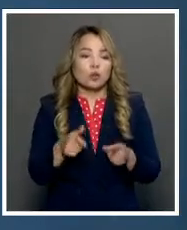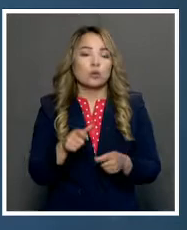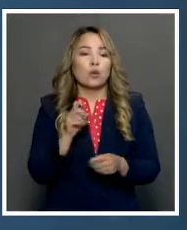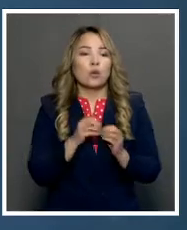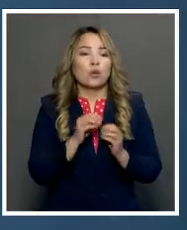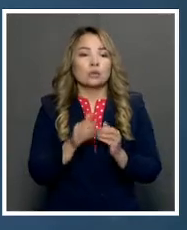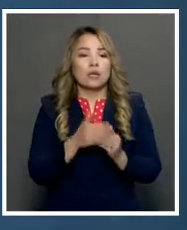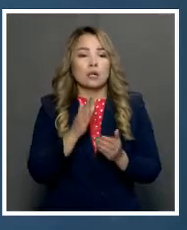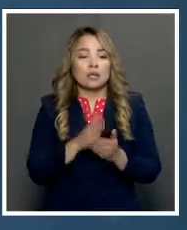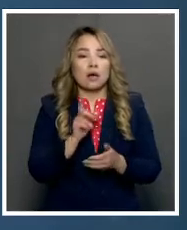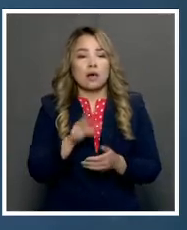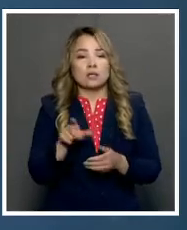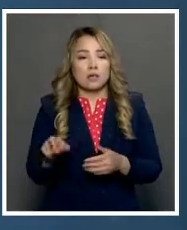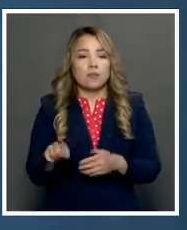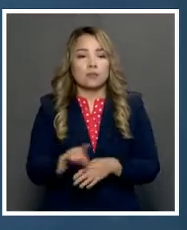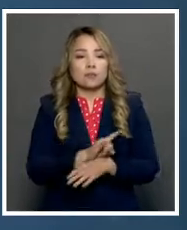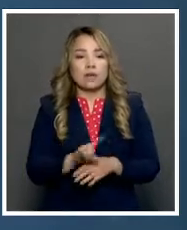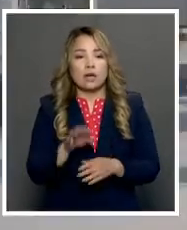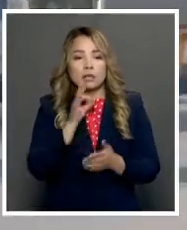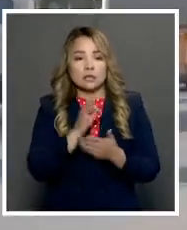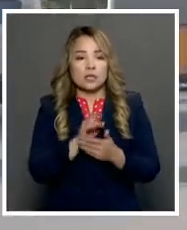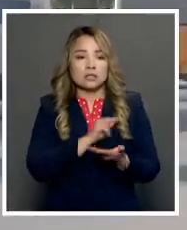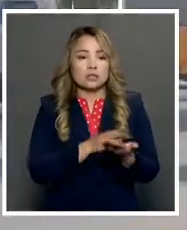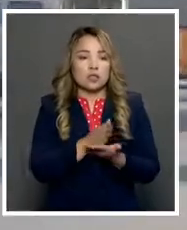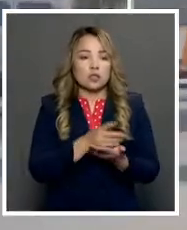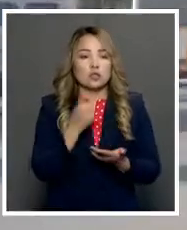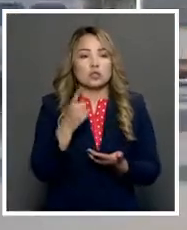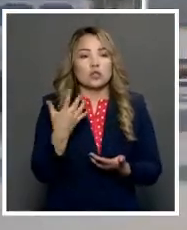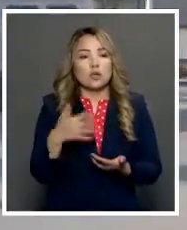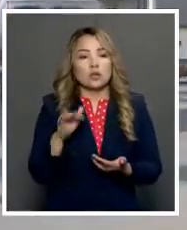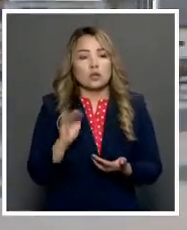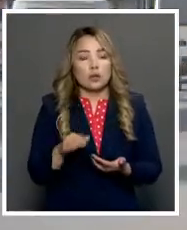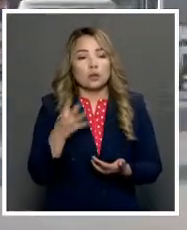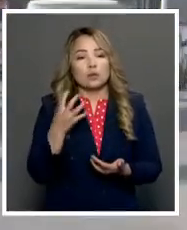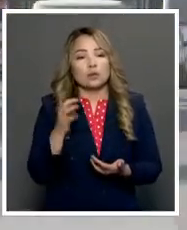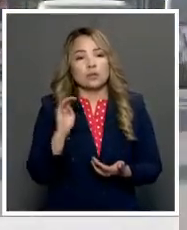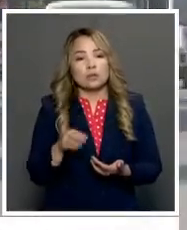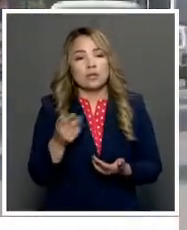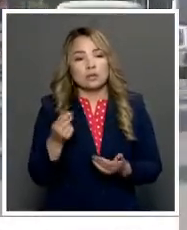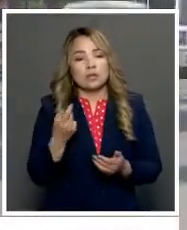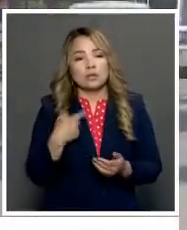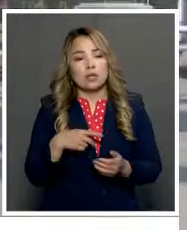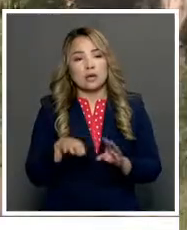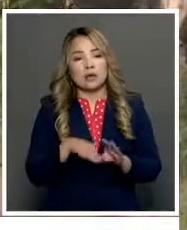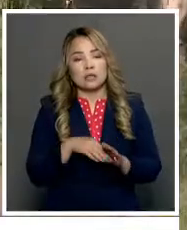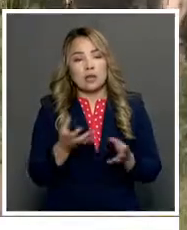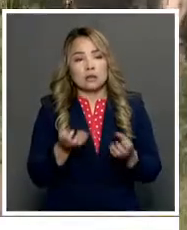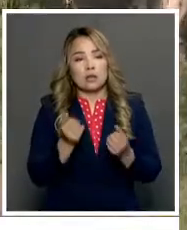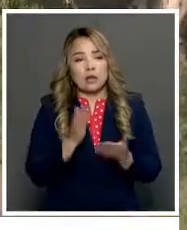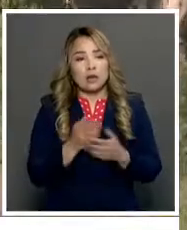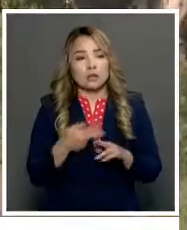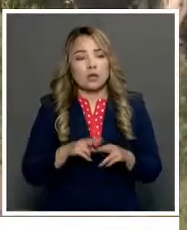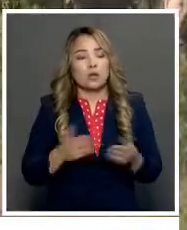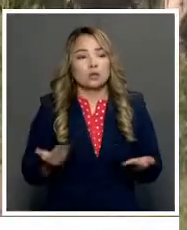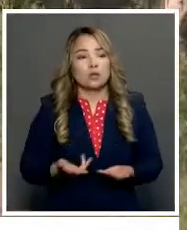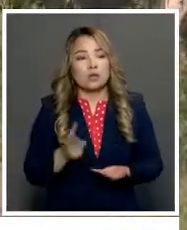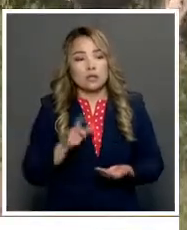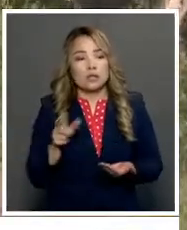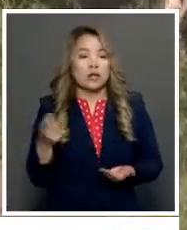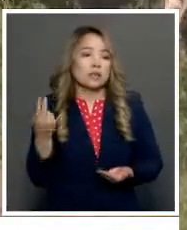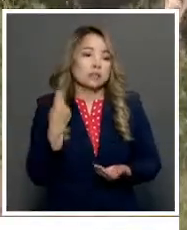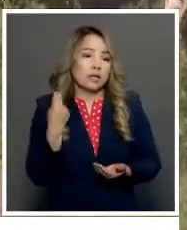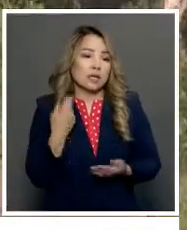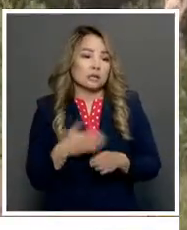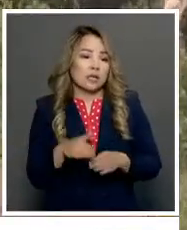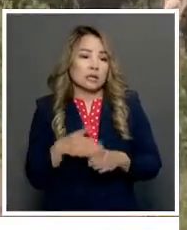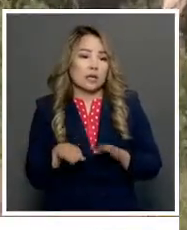ондаған адамды алдап соққан. Жалған қызмет үшін жұрттан 150 мыңнан 400 мың теңгеге дейін ақы алған. Тұрғындар сол үшін қарызданып тіпті